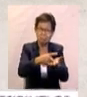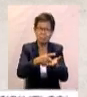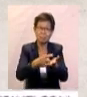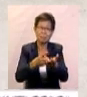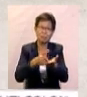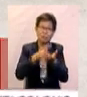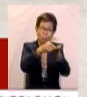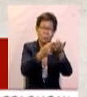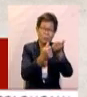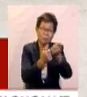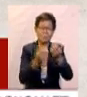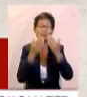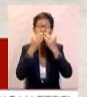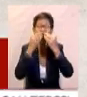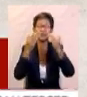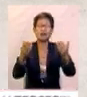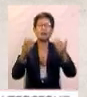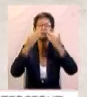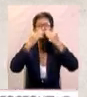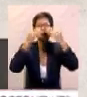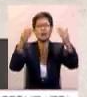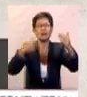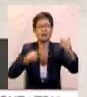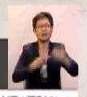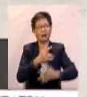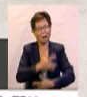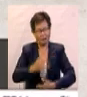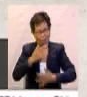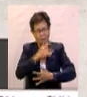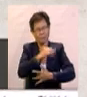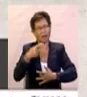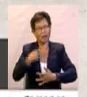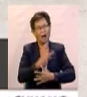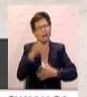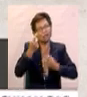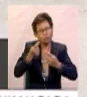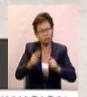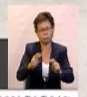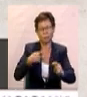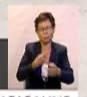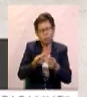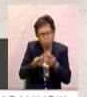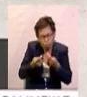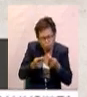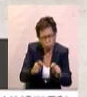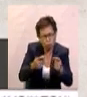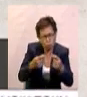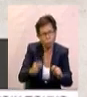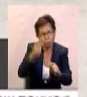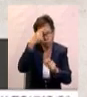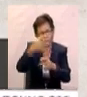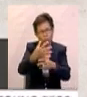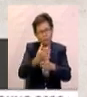sumbangan, insyaAllah kami akan menghargai dan kami akan cuba sedaya upaya